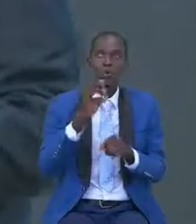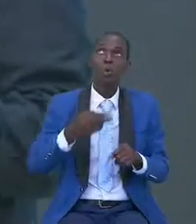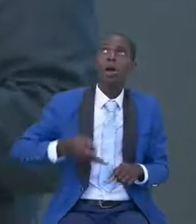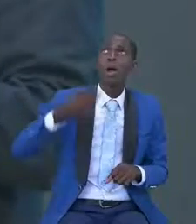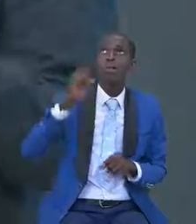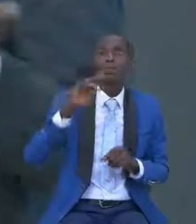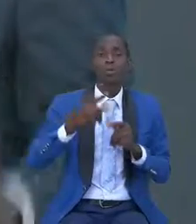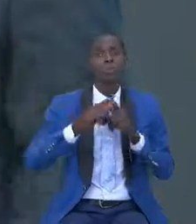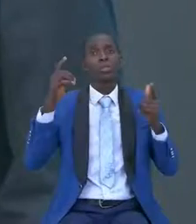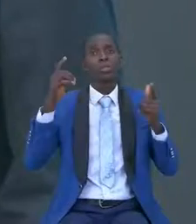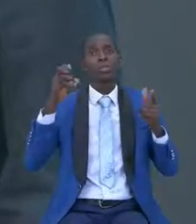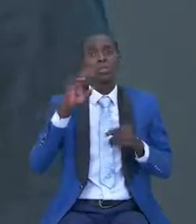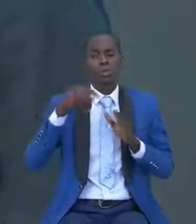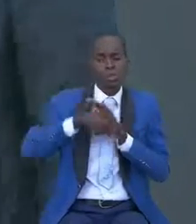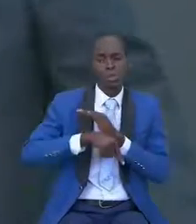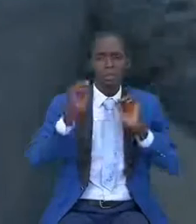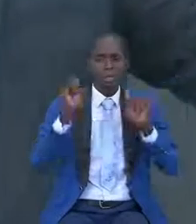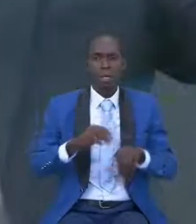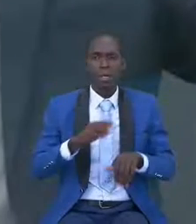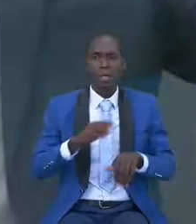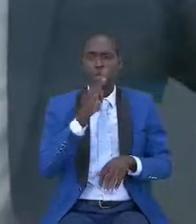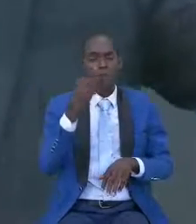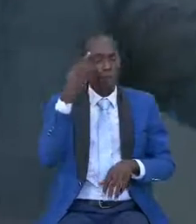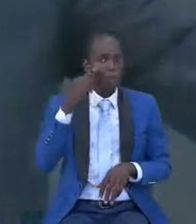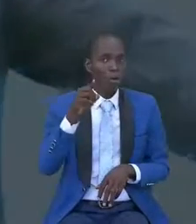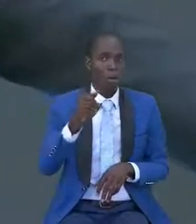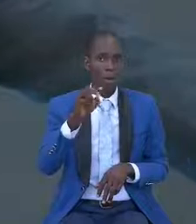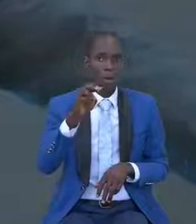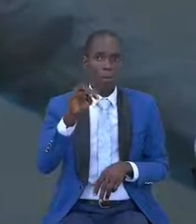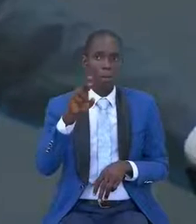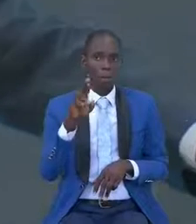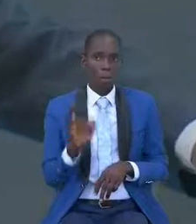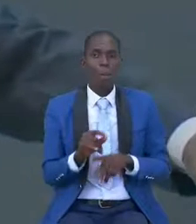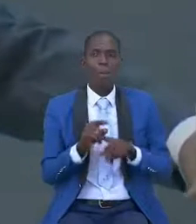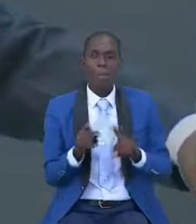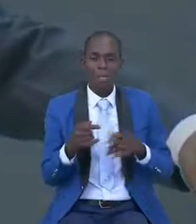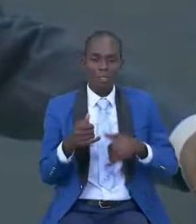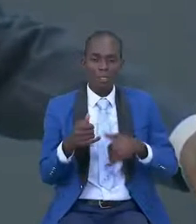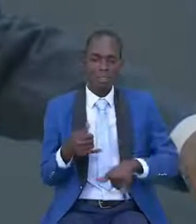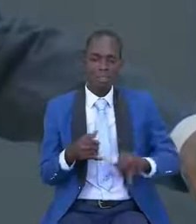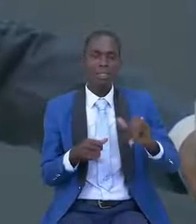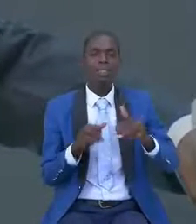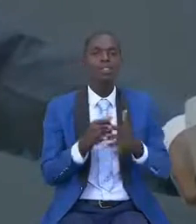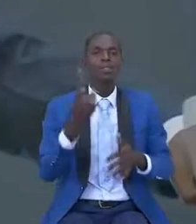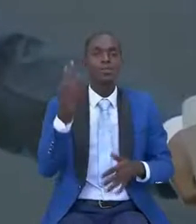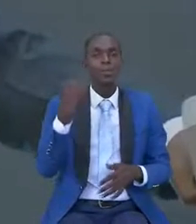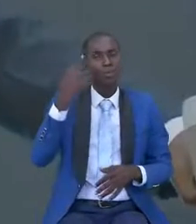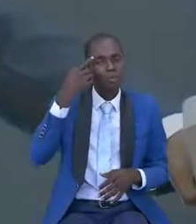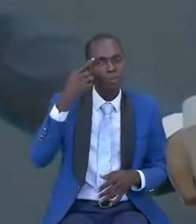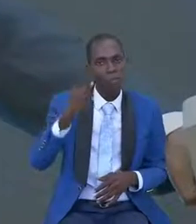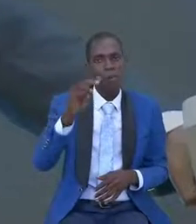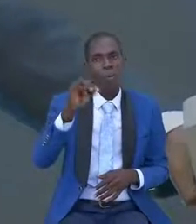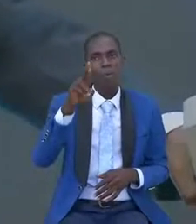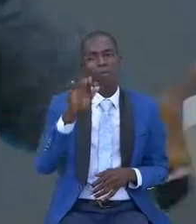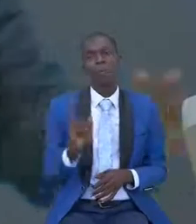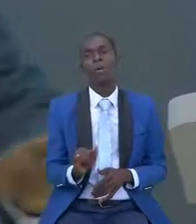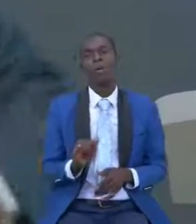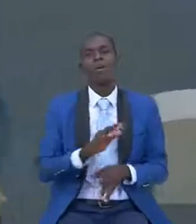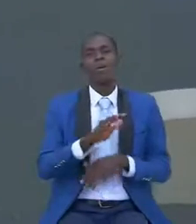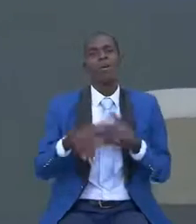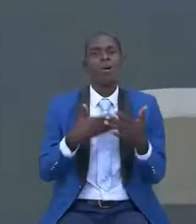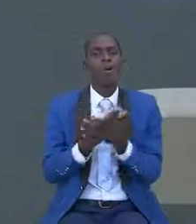et si profonde pourrait être pour elle. Mais c'était pour elle. Toutes